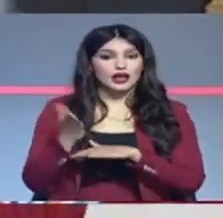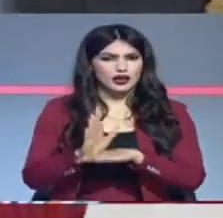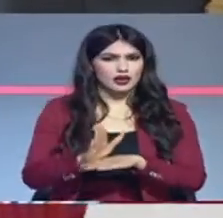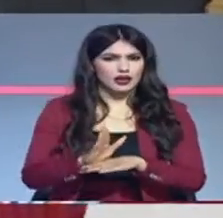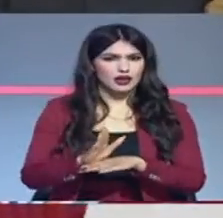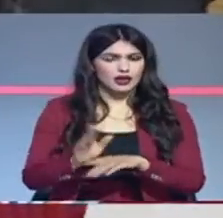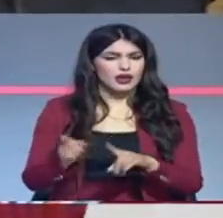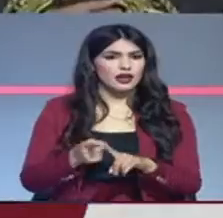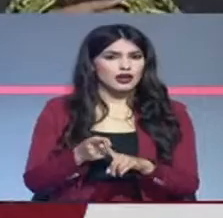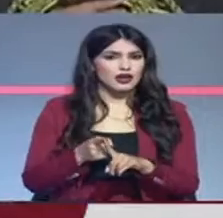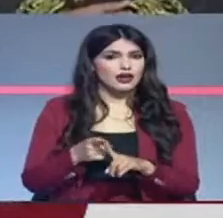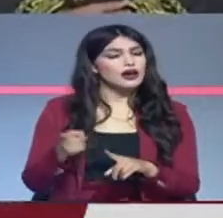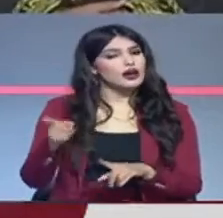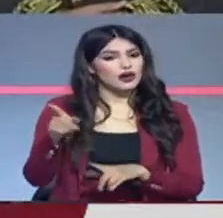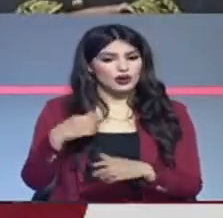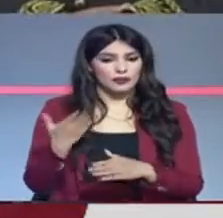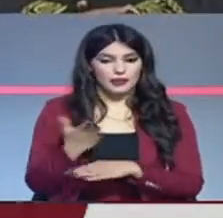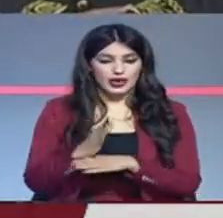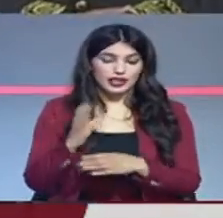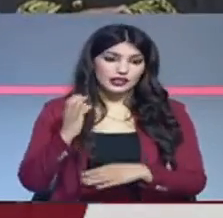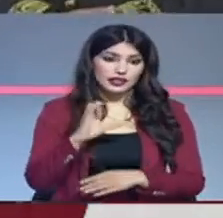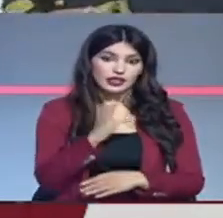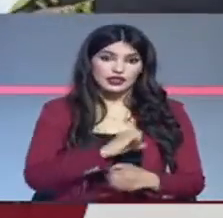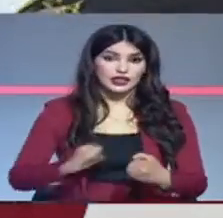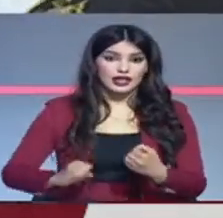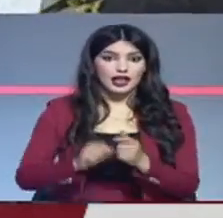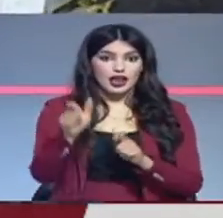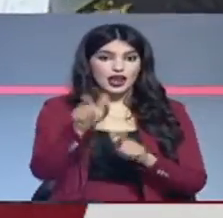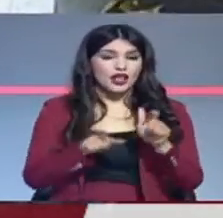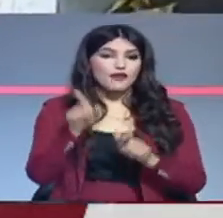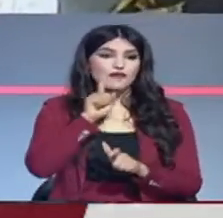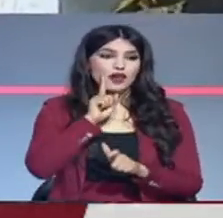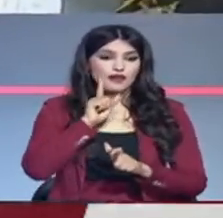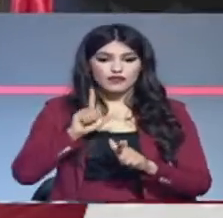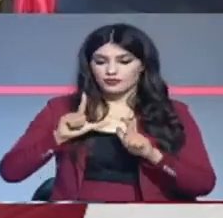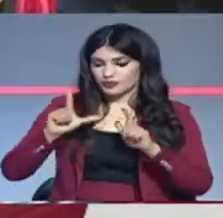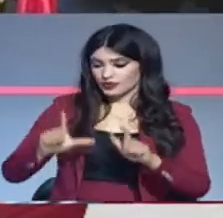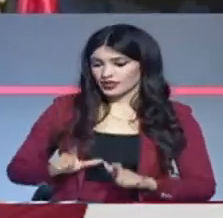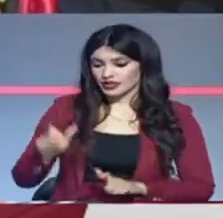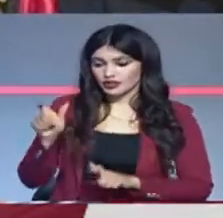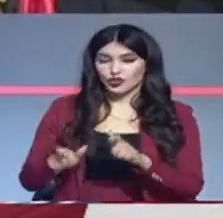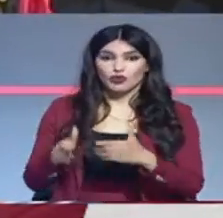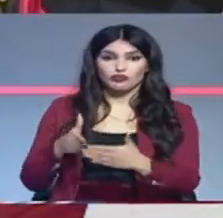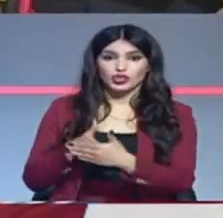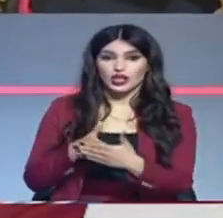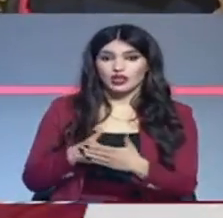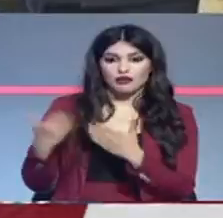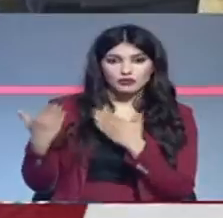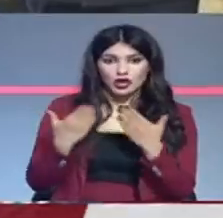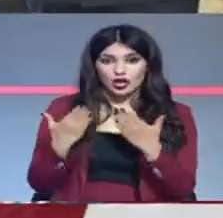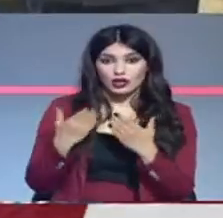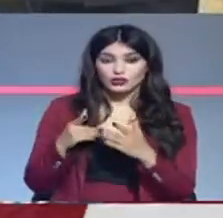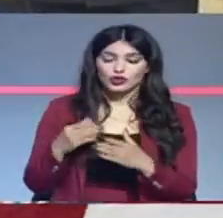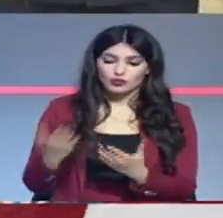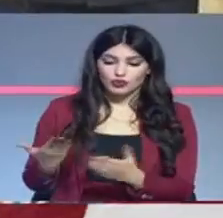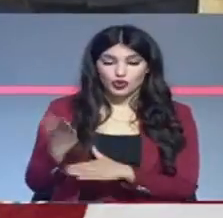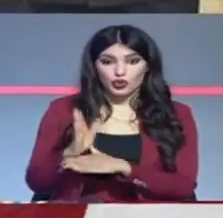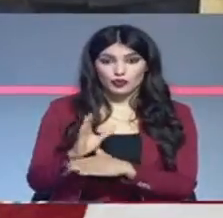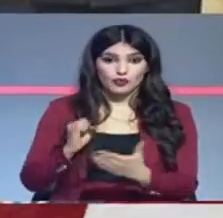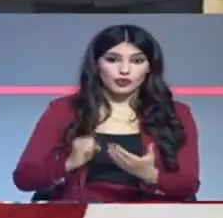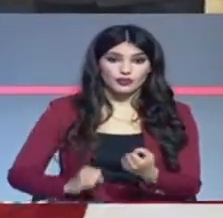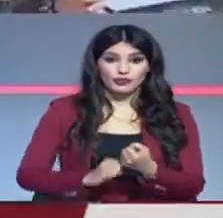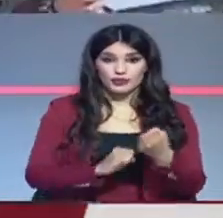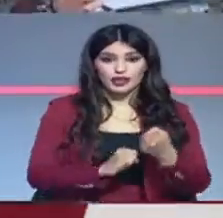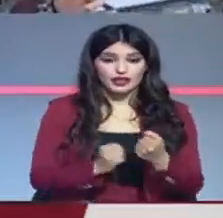مساعده ماليه في شكل هبات امهات تلاميذ مهددين بالانقطاع عن الدراسه مساعدات ستوقف